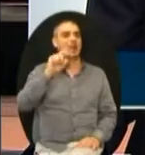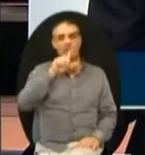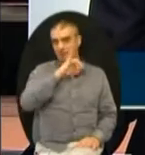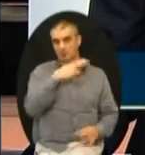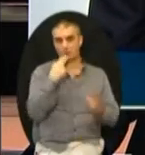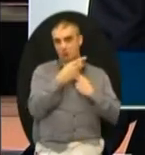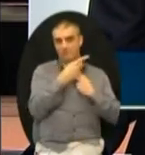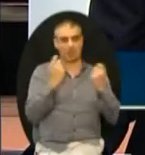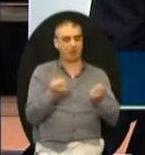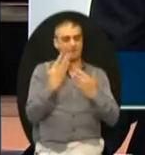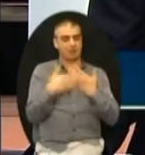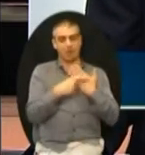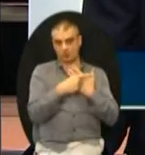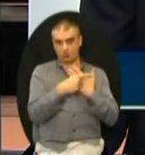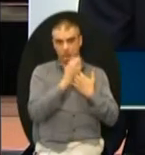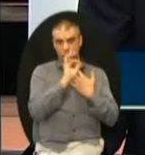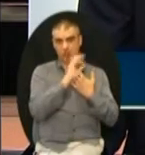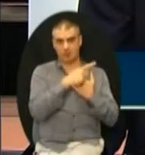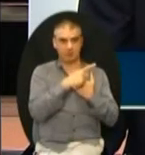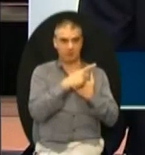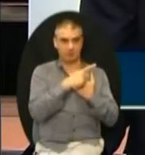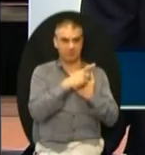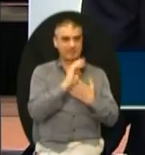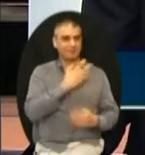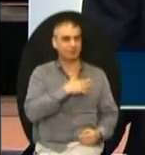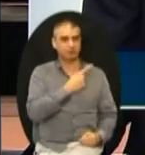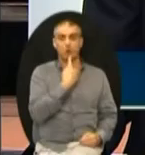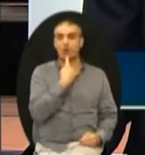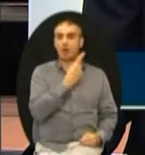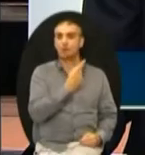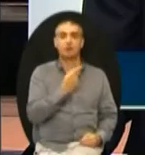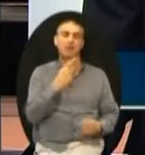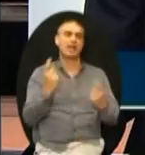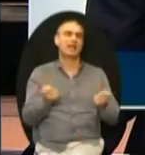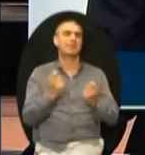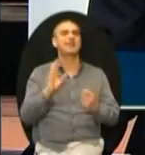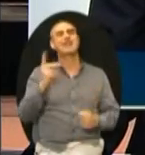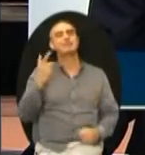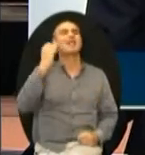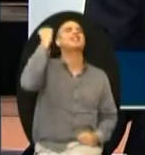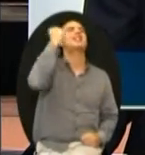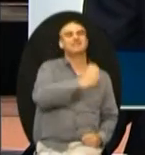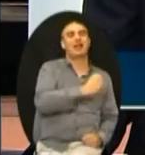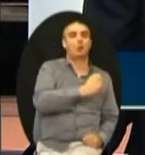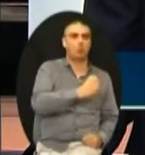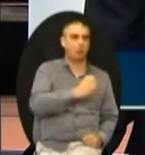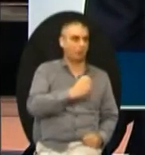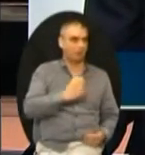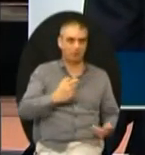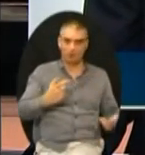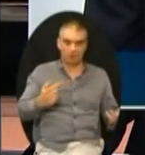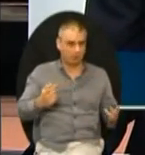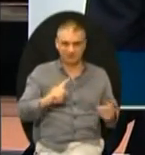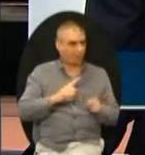בתגובה שלה לקמפיין האחרון של אם תרצו, קראה לזה קמפיין אם תרצחו. אבל זה לא